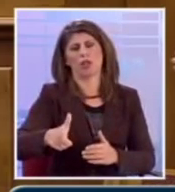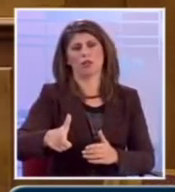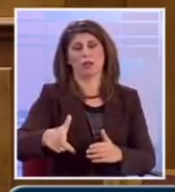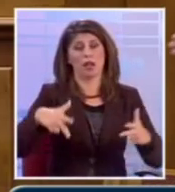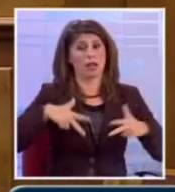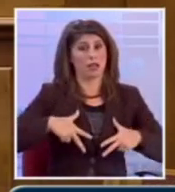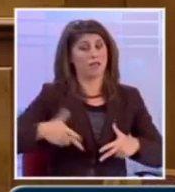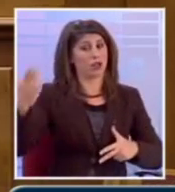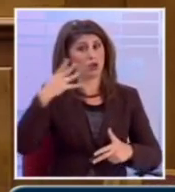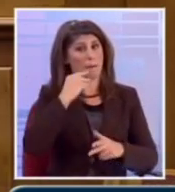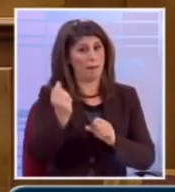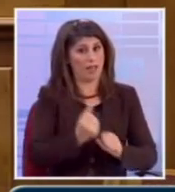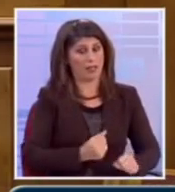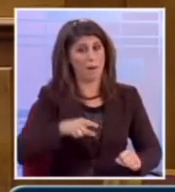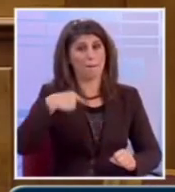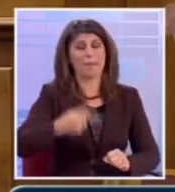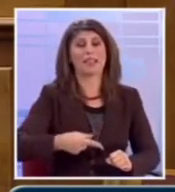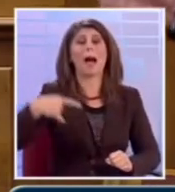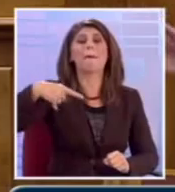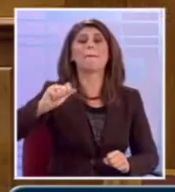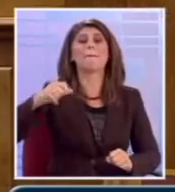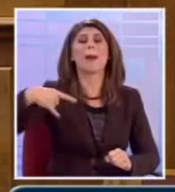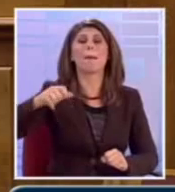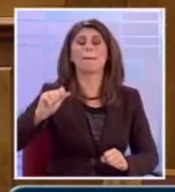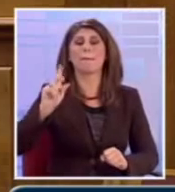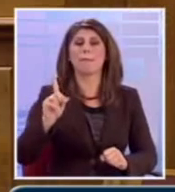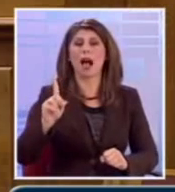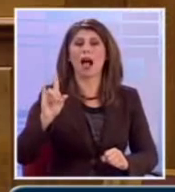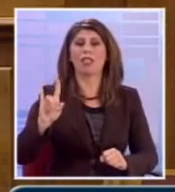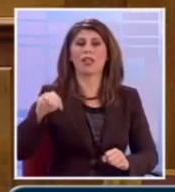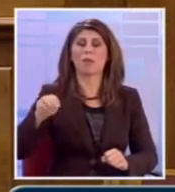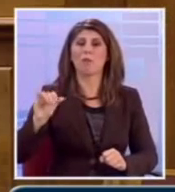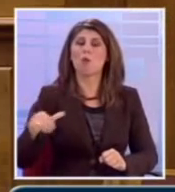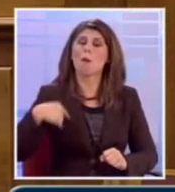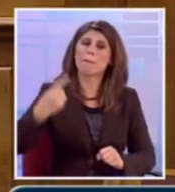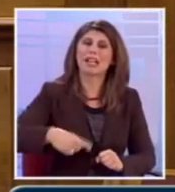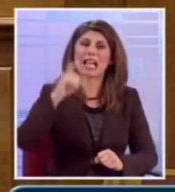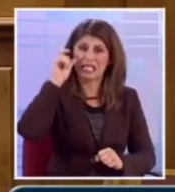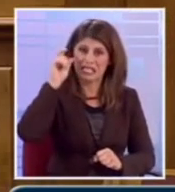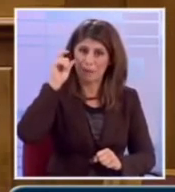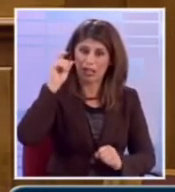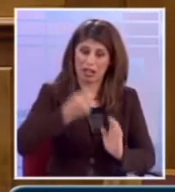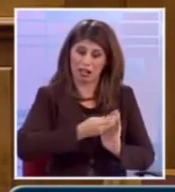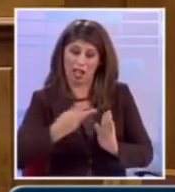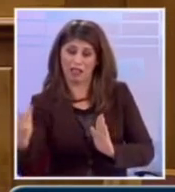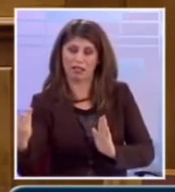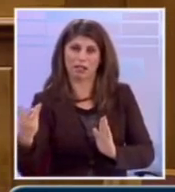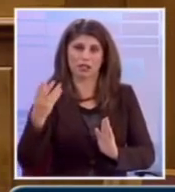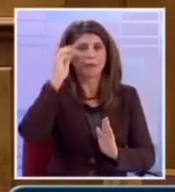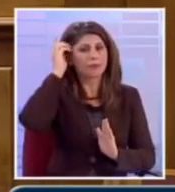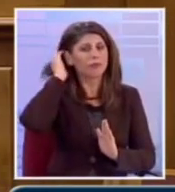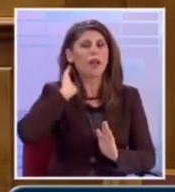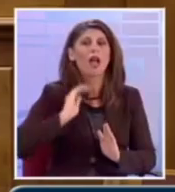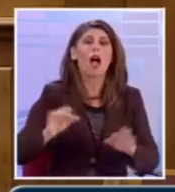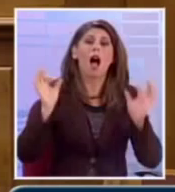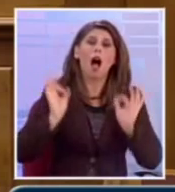κυβερνήσεις τότε του κυρίου Παπανδρέου, αργότερα του κυρίου Παπαδήμου, στη συνέχεια του κυρίου Σαμαρά, έκαναν το ακριβώς